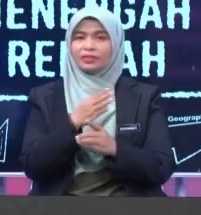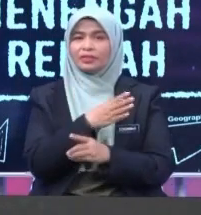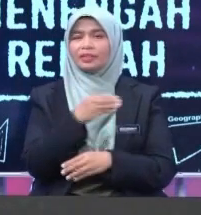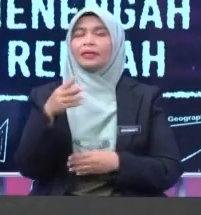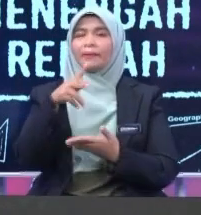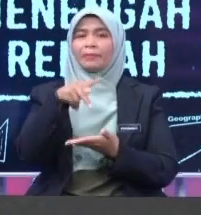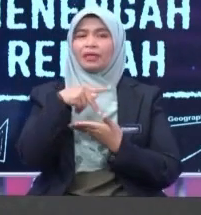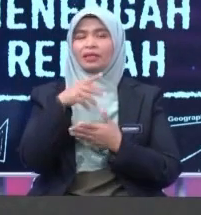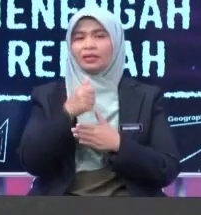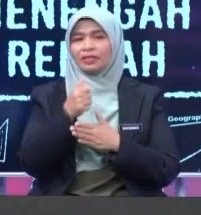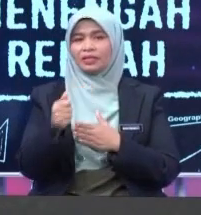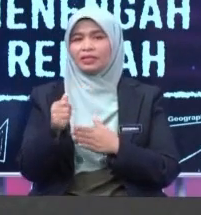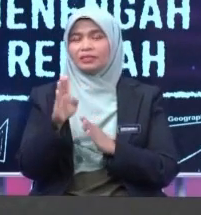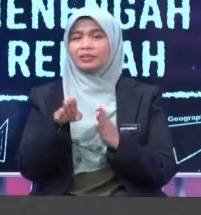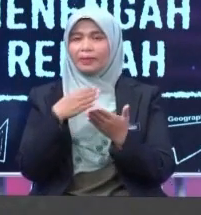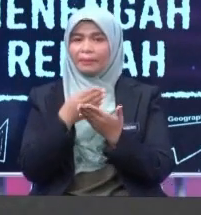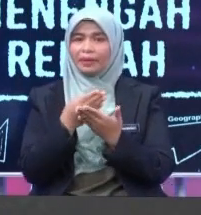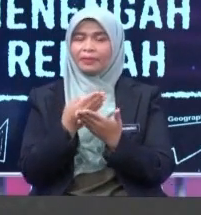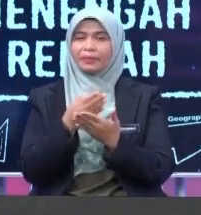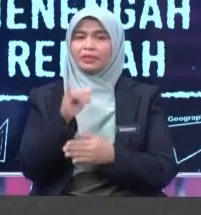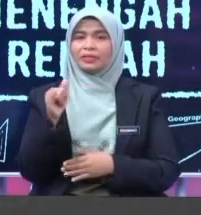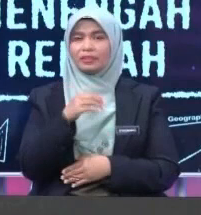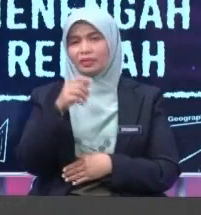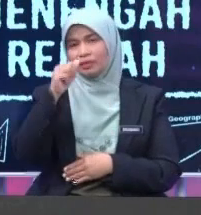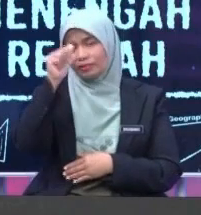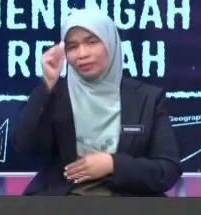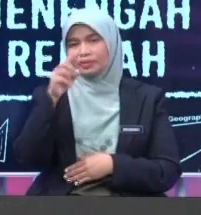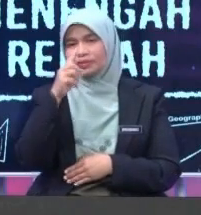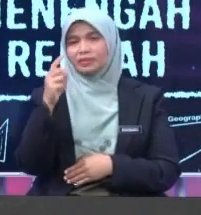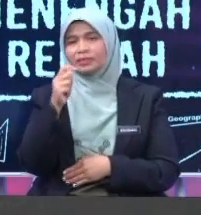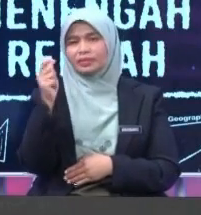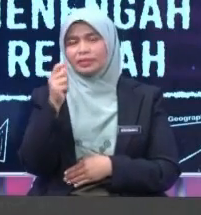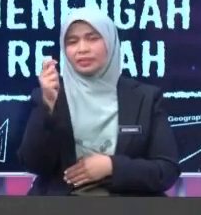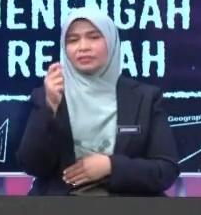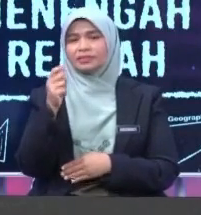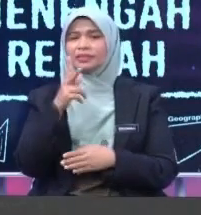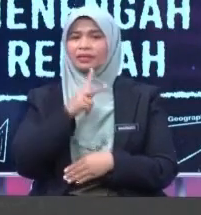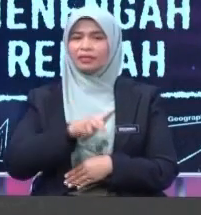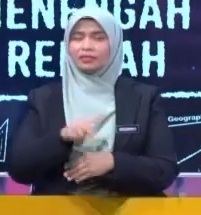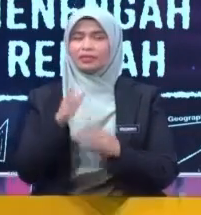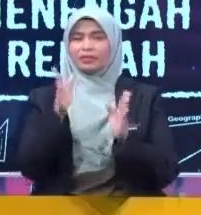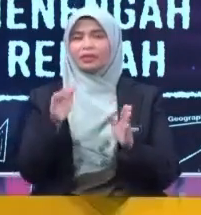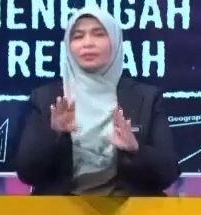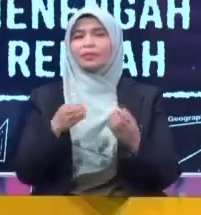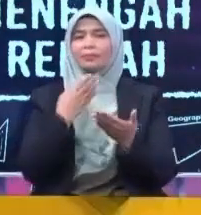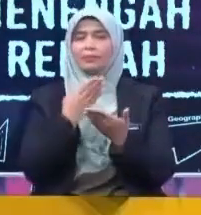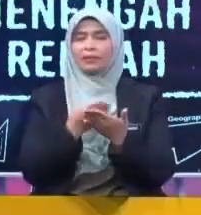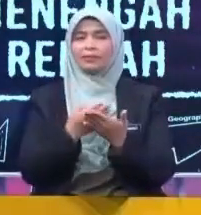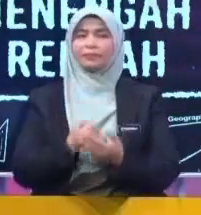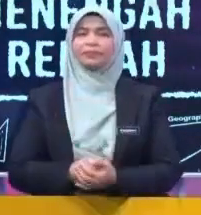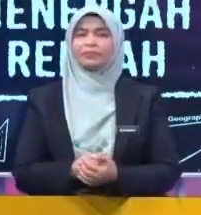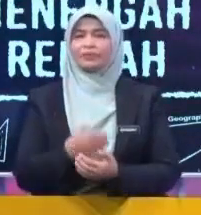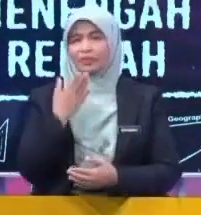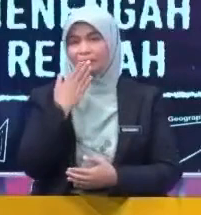yang sebaik-baiknya, dan Allah sentiasa mengasihi orang yang berbuat kebaikan. Okay, terima kasih Auni